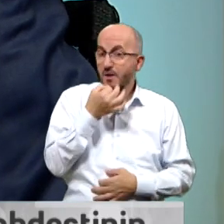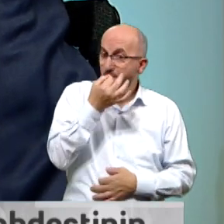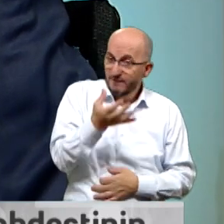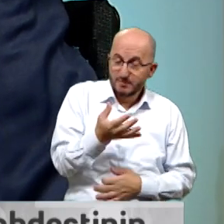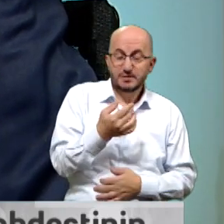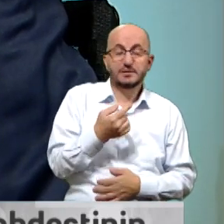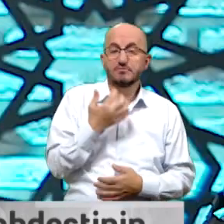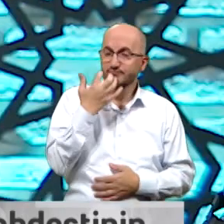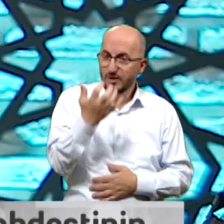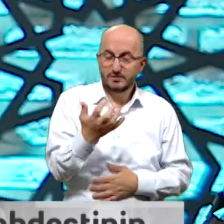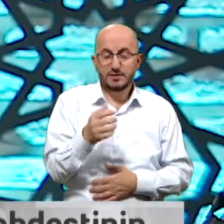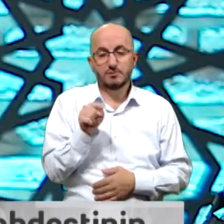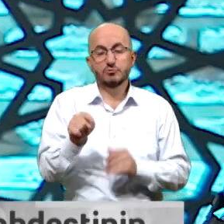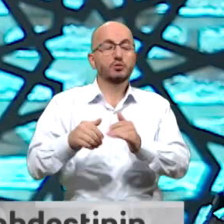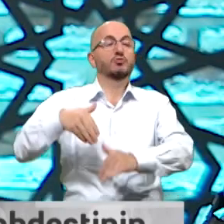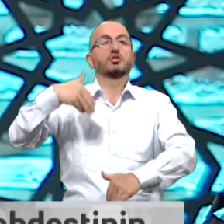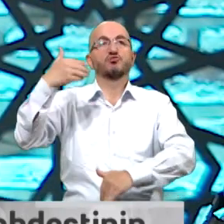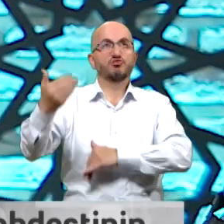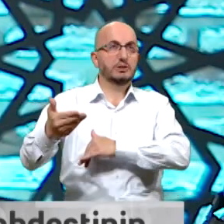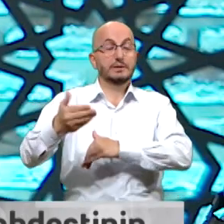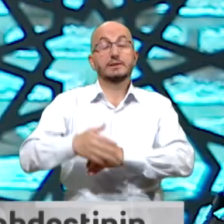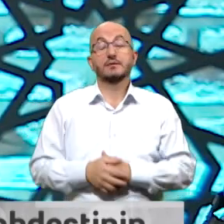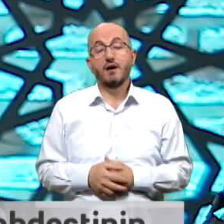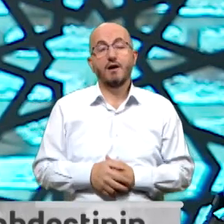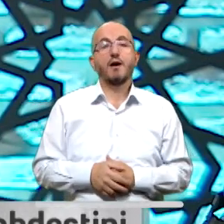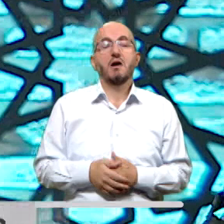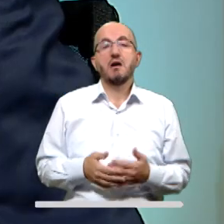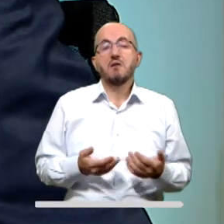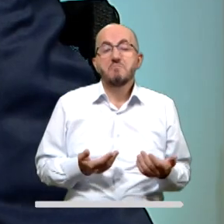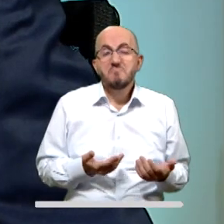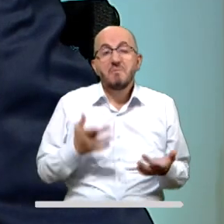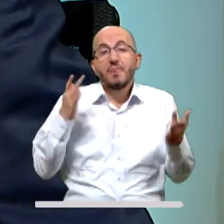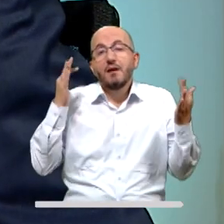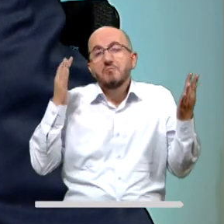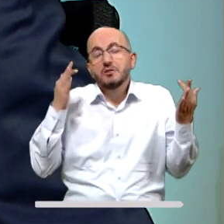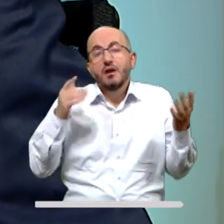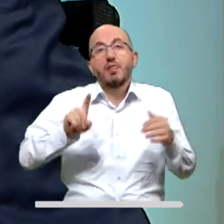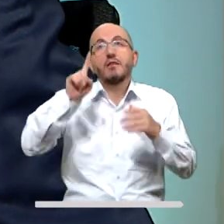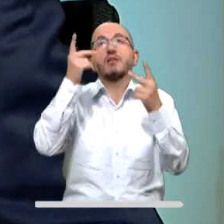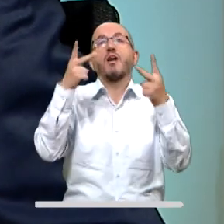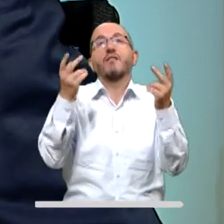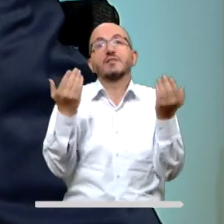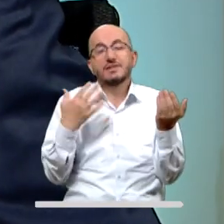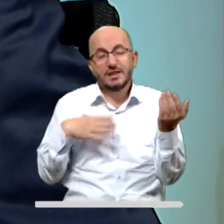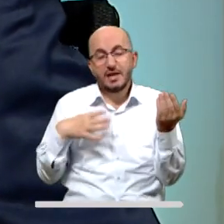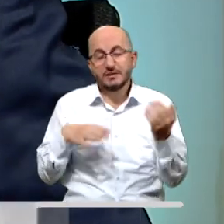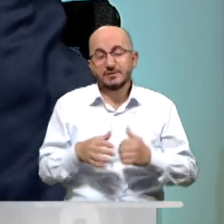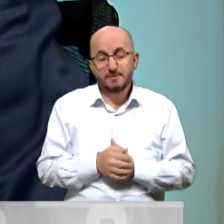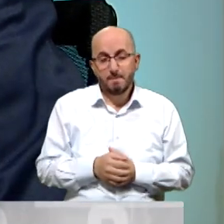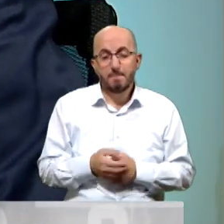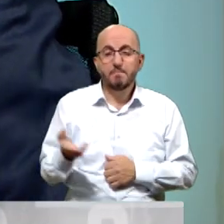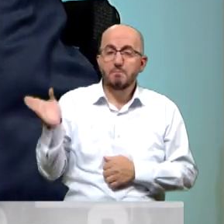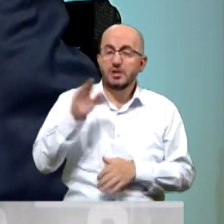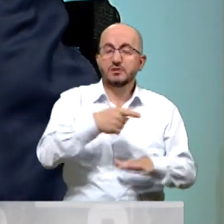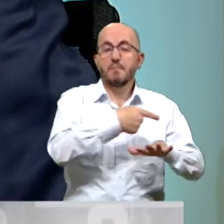tavsiye ederiz. Bunun dışında şayet ulaşma imkanı yoksa Cenab-ı Hak'tan af diler. Zaten bir bakıma da bir